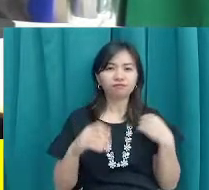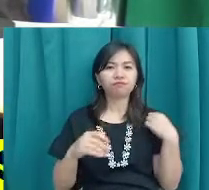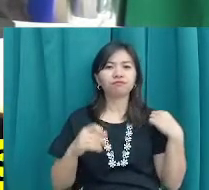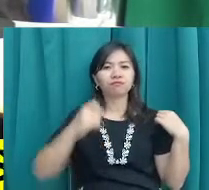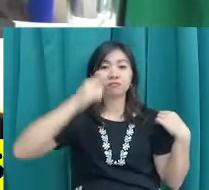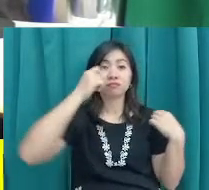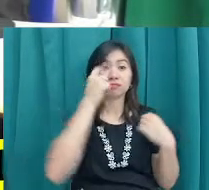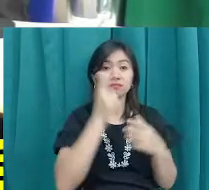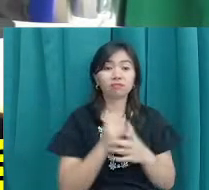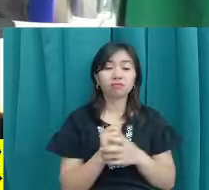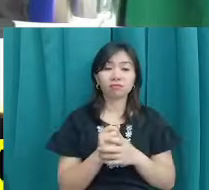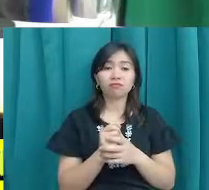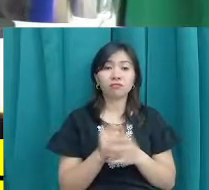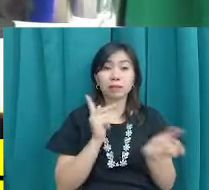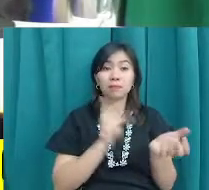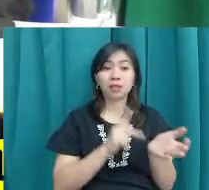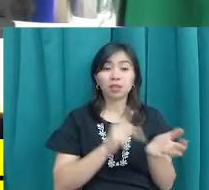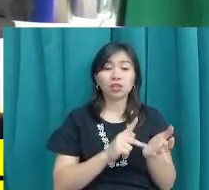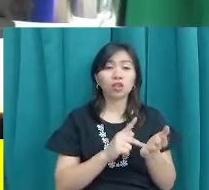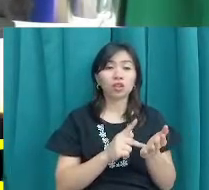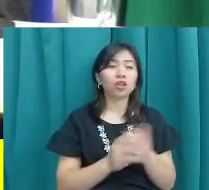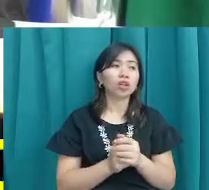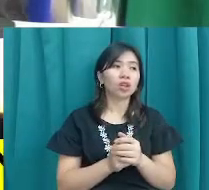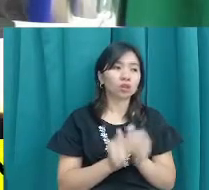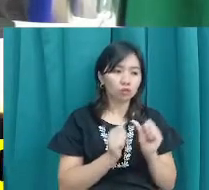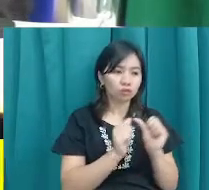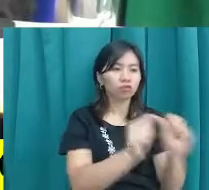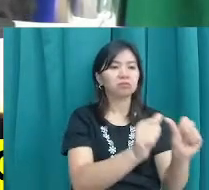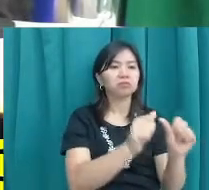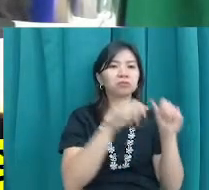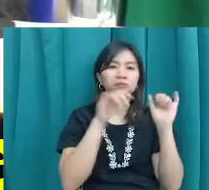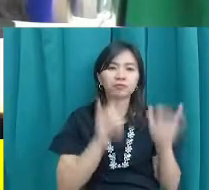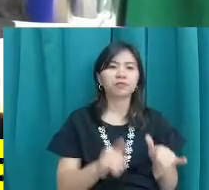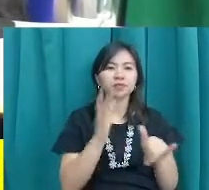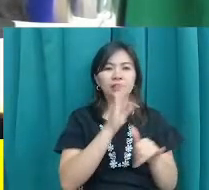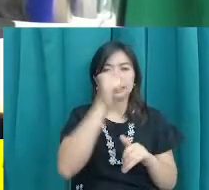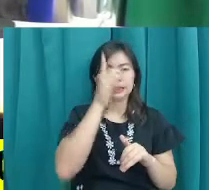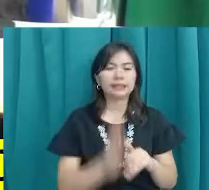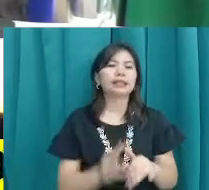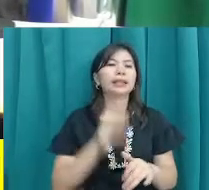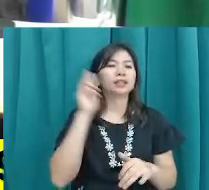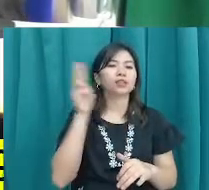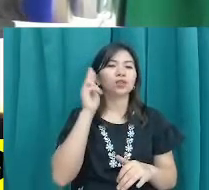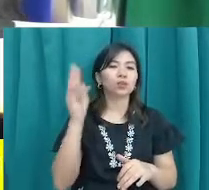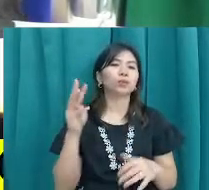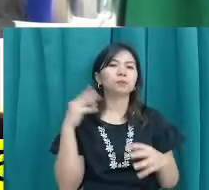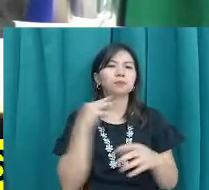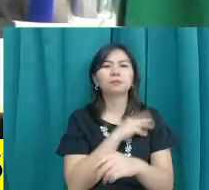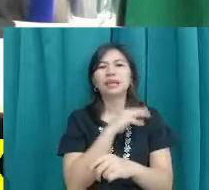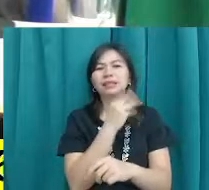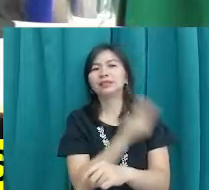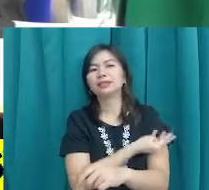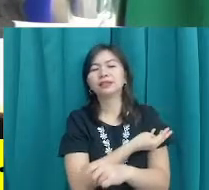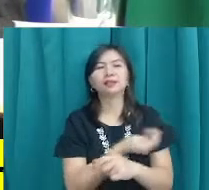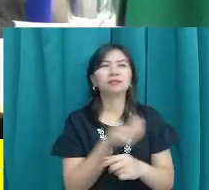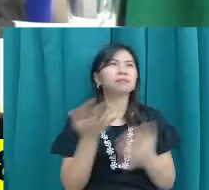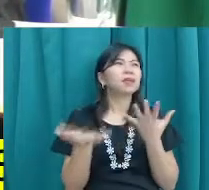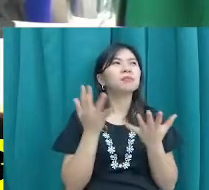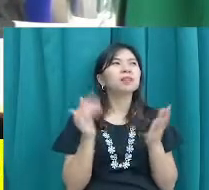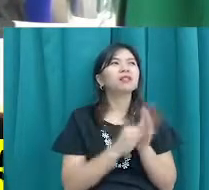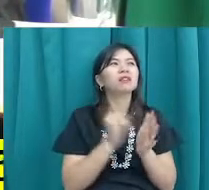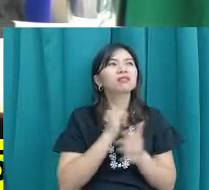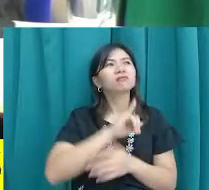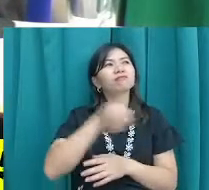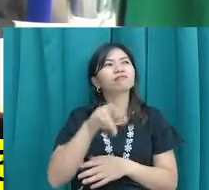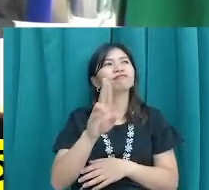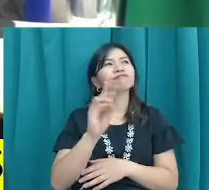Peter. Di ba? Naka-recover siya. Ginamit pa siya mightily ng Panginoon. Yeah. Baka sana ganun pa ang ending ni Judas